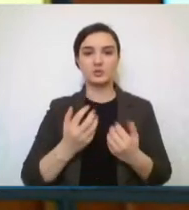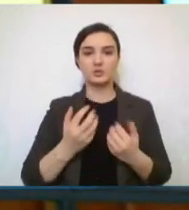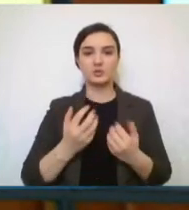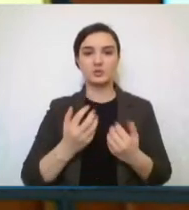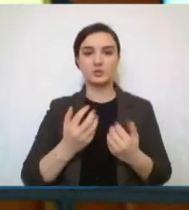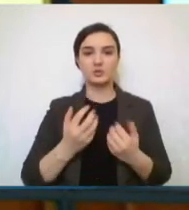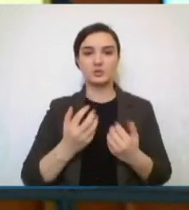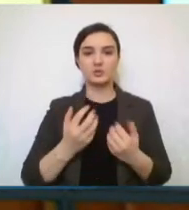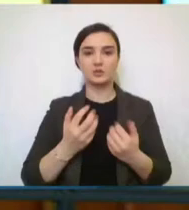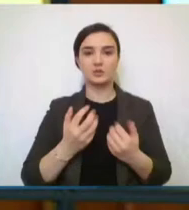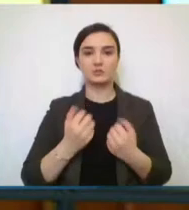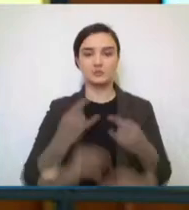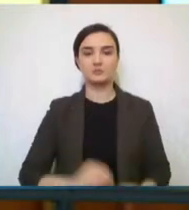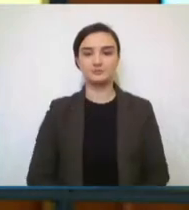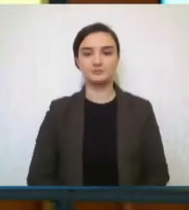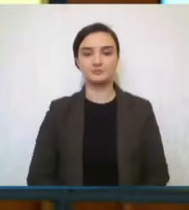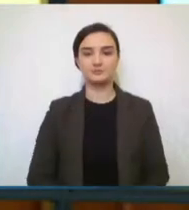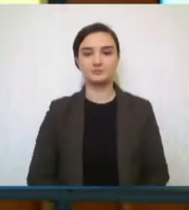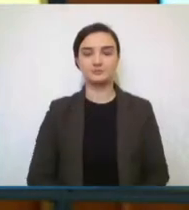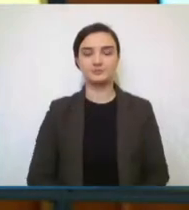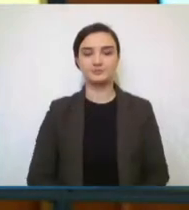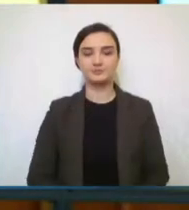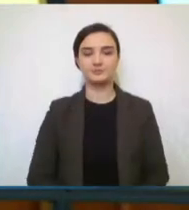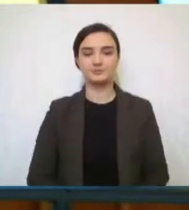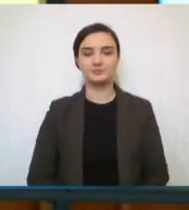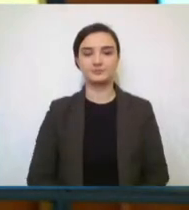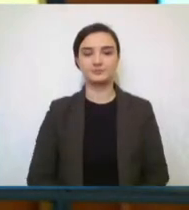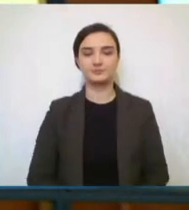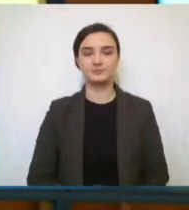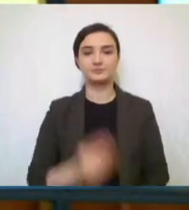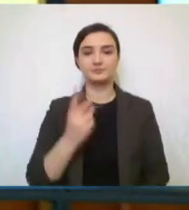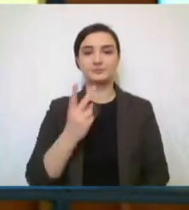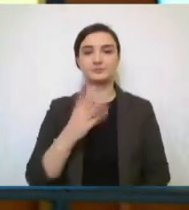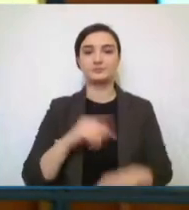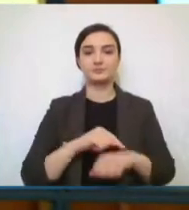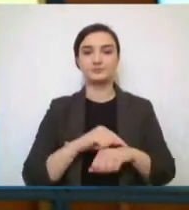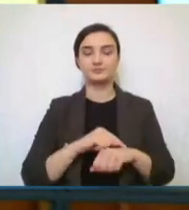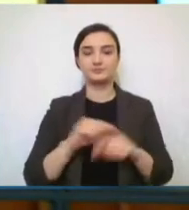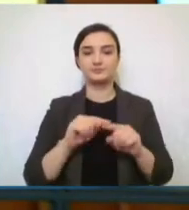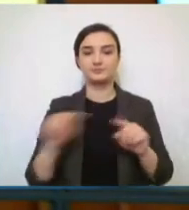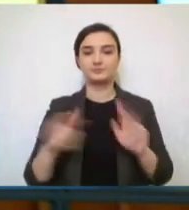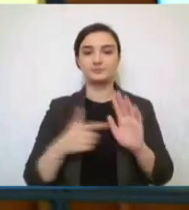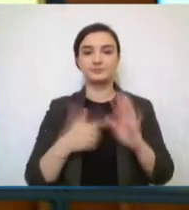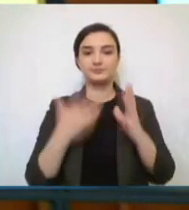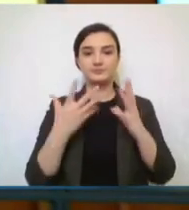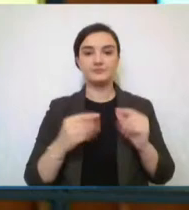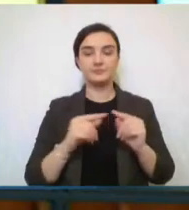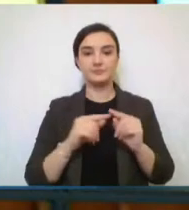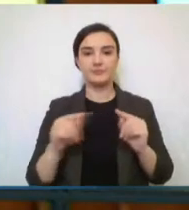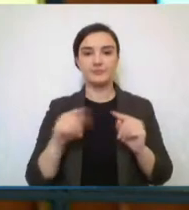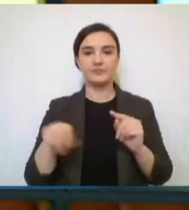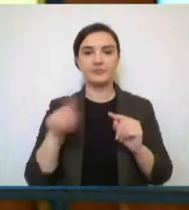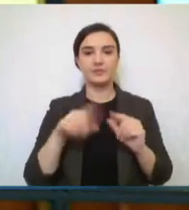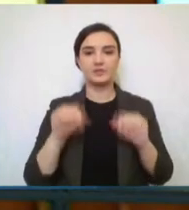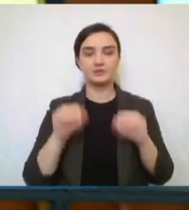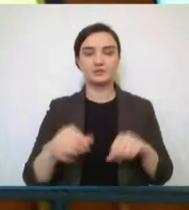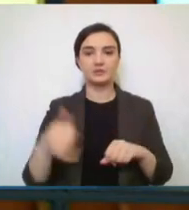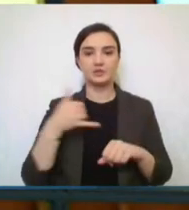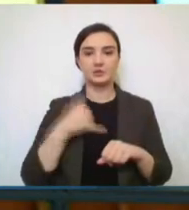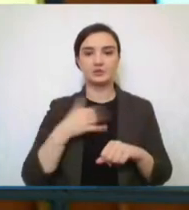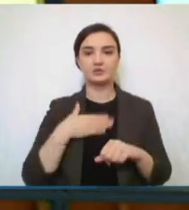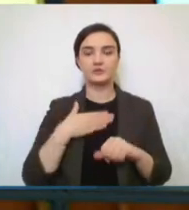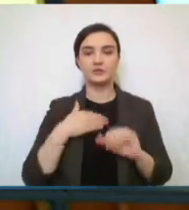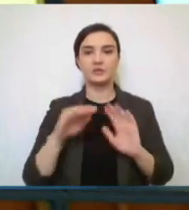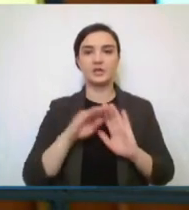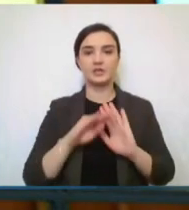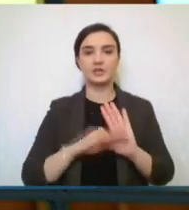მუშაობა ნიშნავს იმას, რომ 24 საათის მანძილზე 7 დღის განმავლობაში თქვენ შეგიძლიათ დარეკოთ ჩვენი არხის